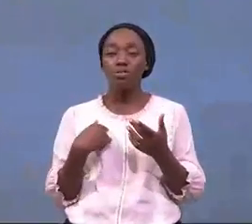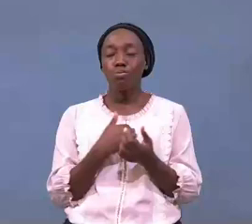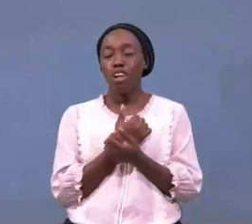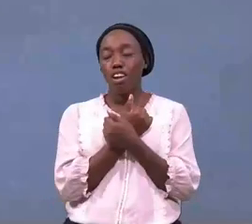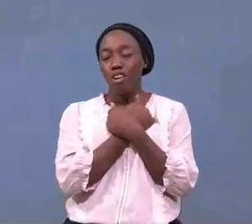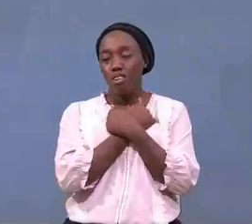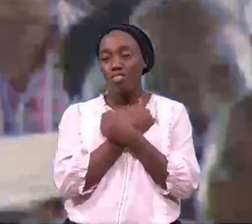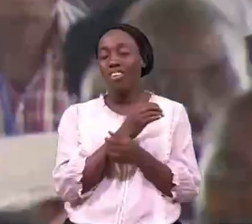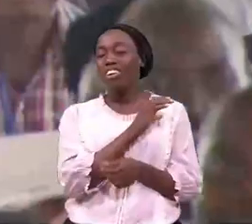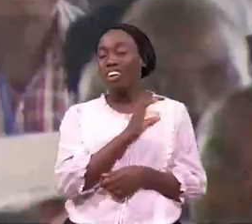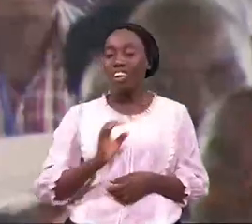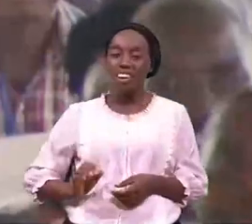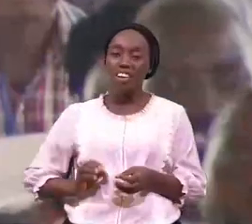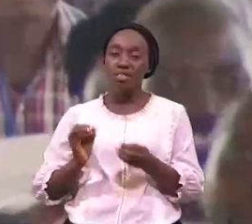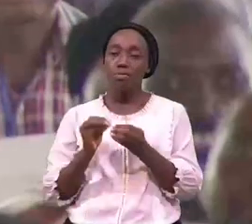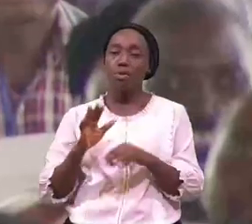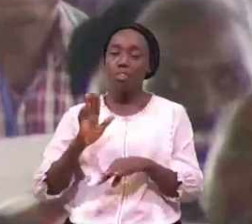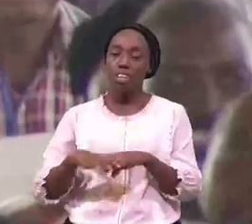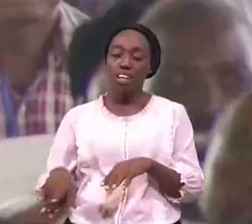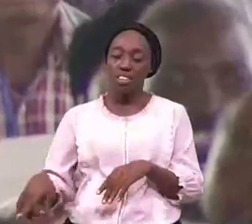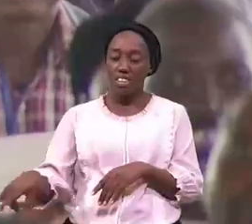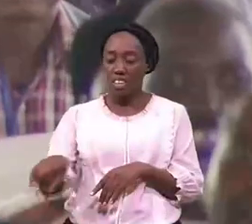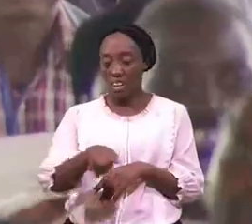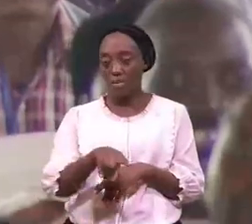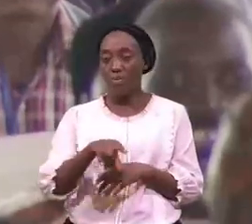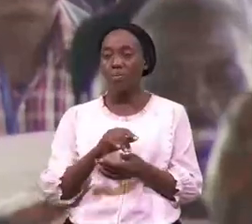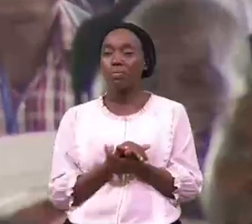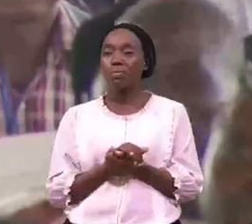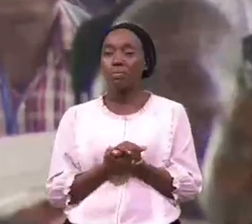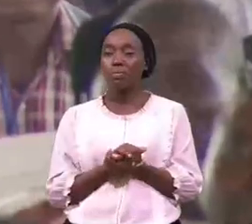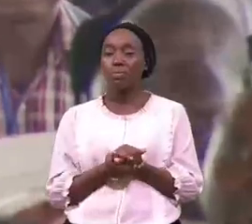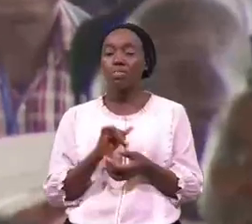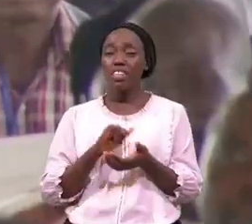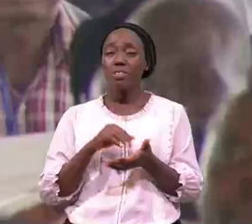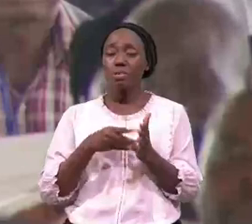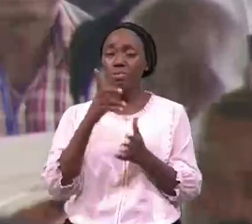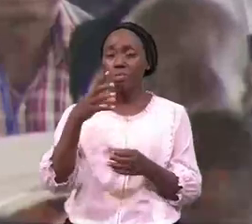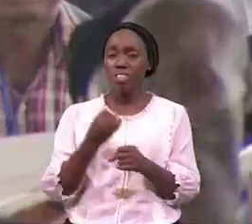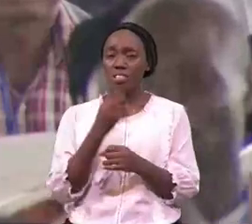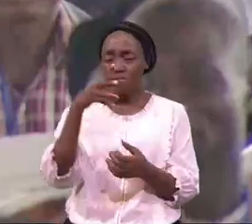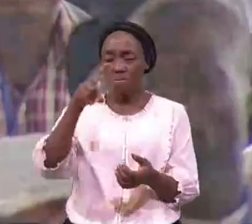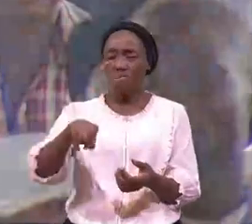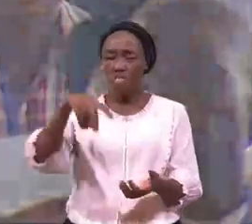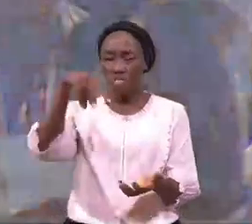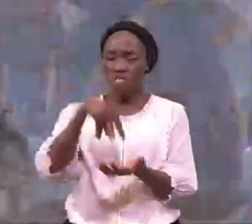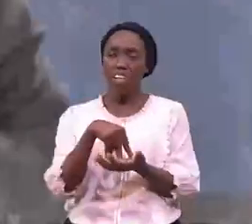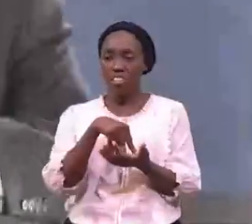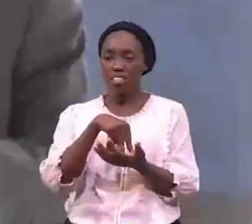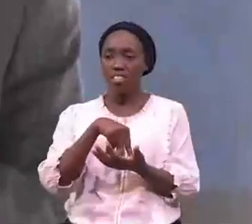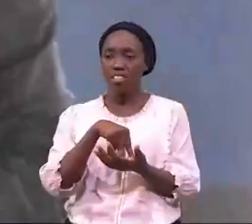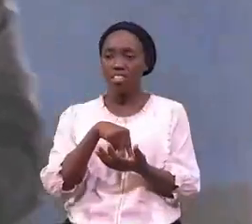Peu importe la personne, peu importe ce qui se passe, nous aimons Christ plus que toute personne. C'est comme ça qu'il faut tenir ferme.